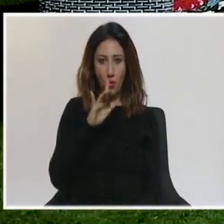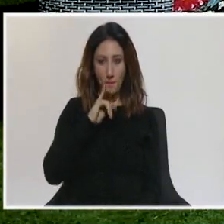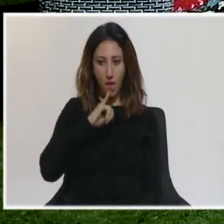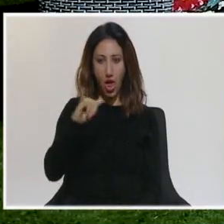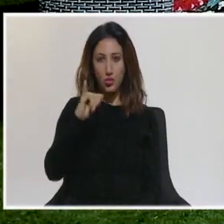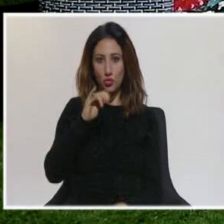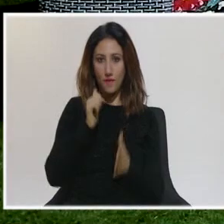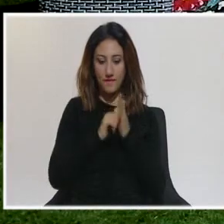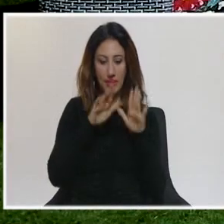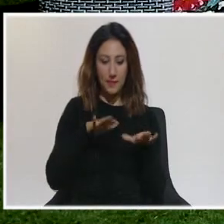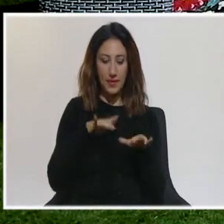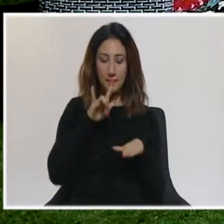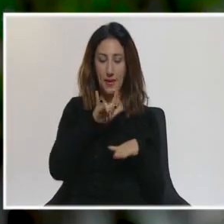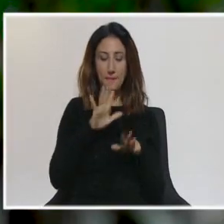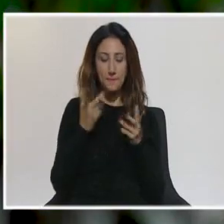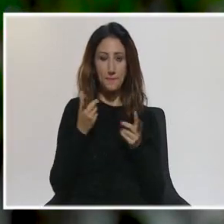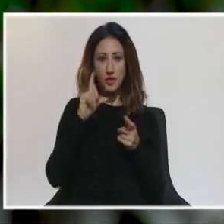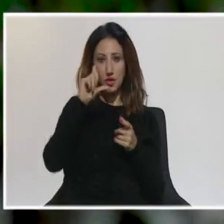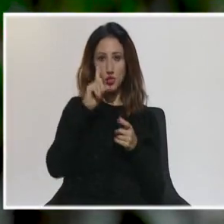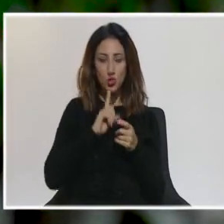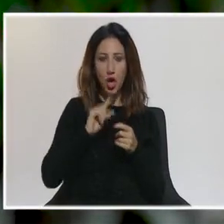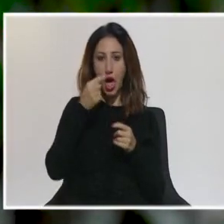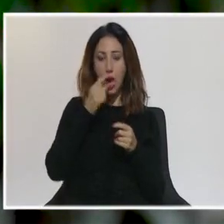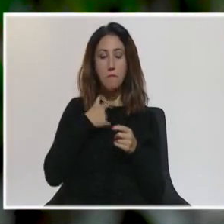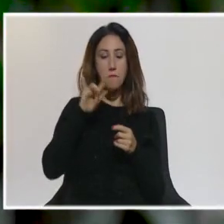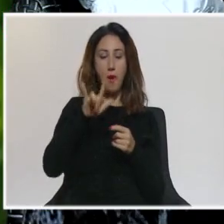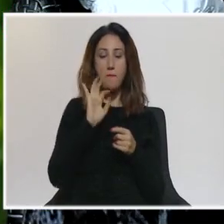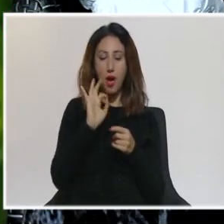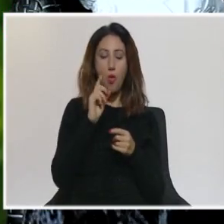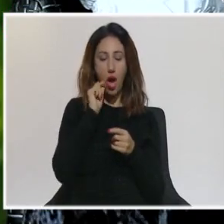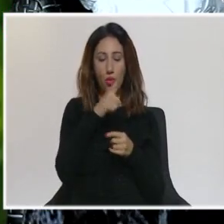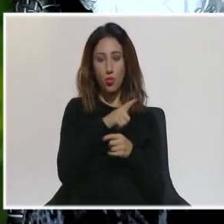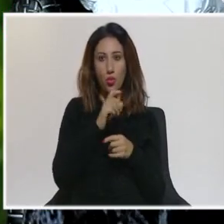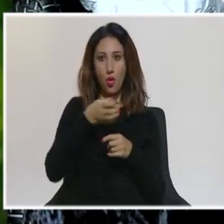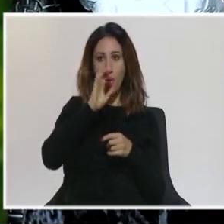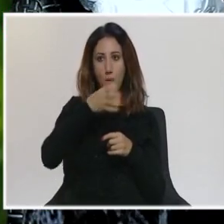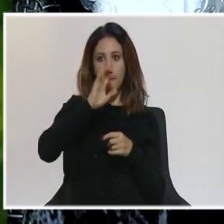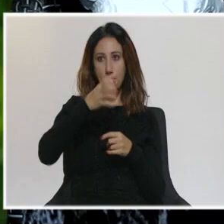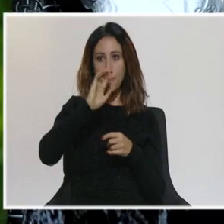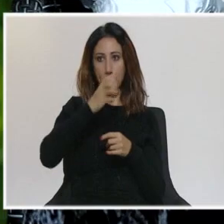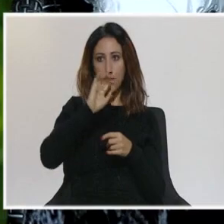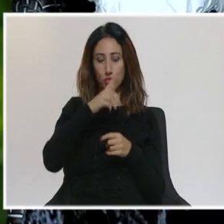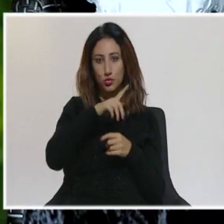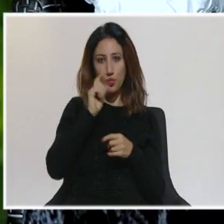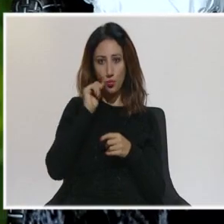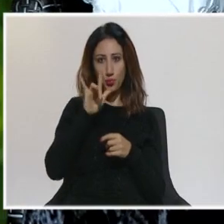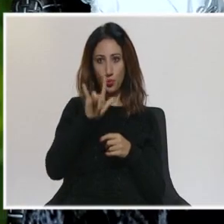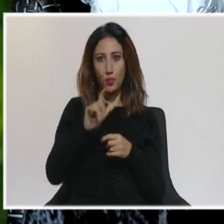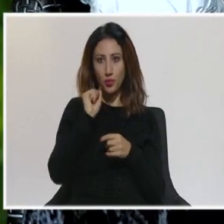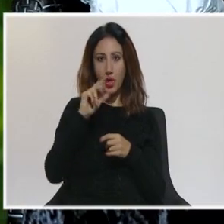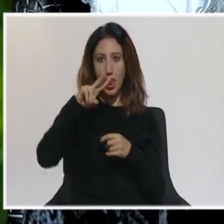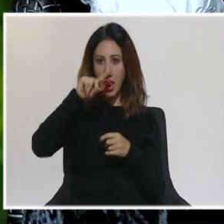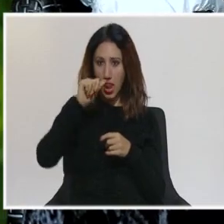بيحب بابا يكون موجود دايما. الشاي والقهوه. مشروبات. المشروبات. المشروبات.